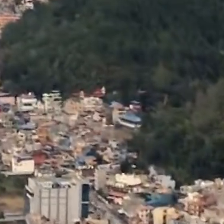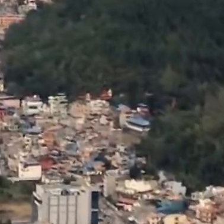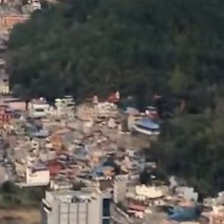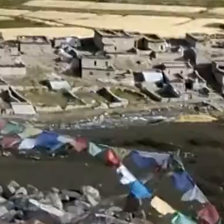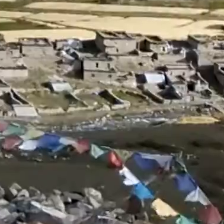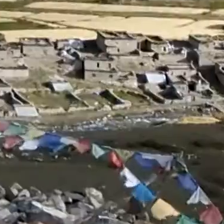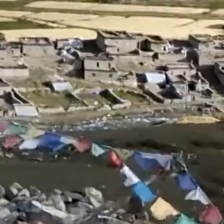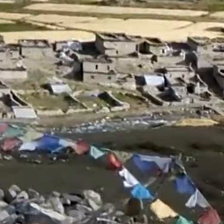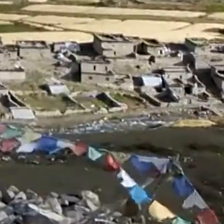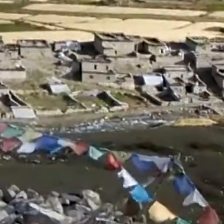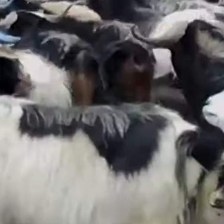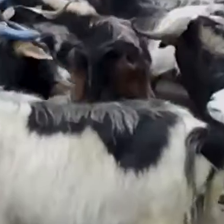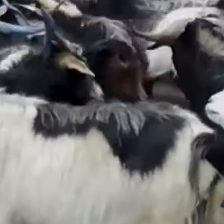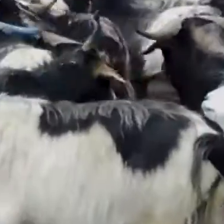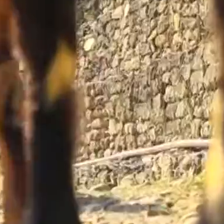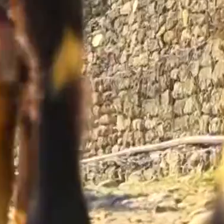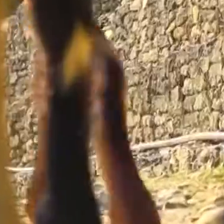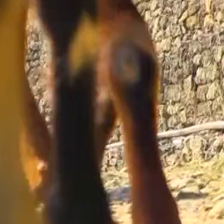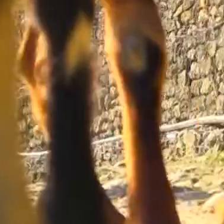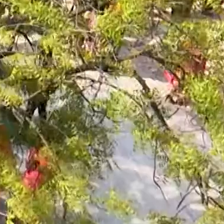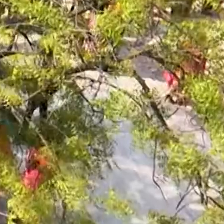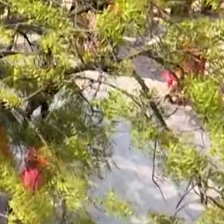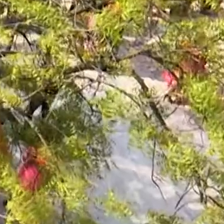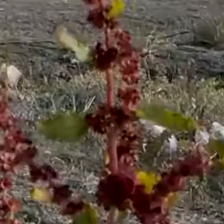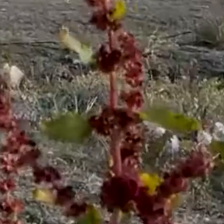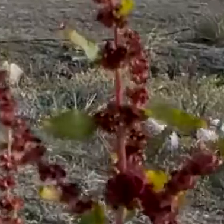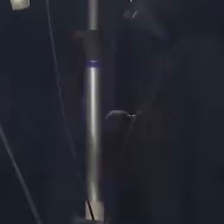के निकट के विकट